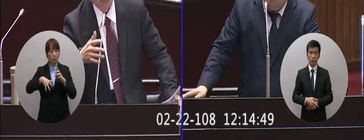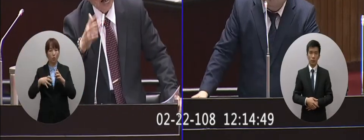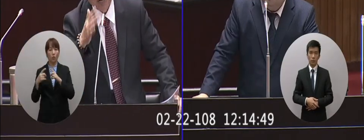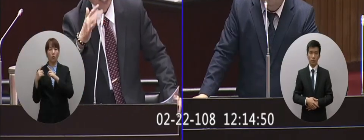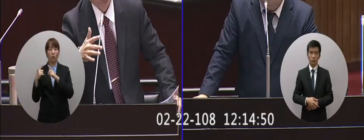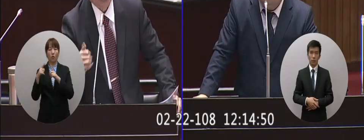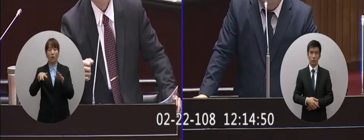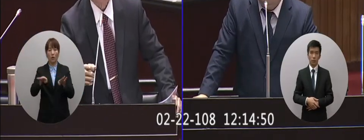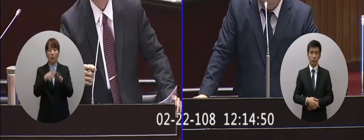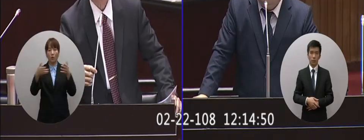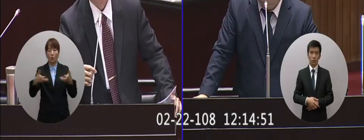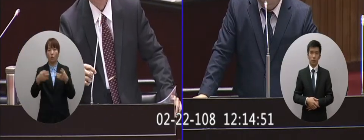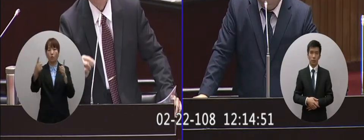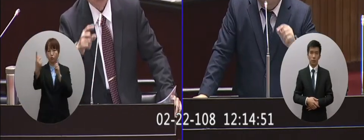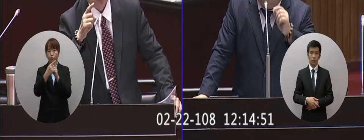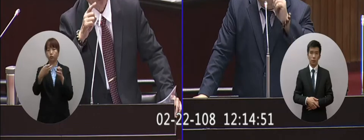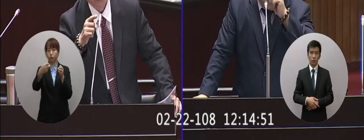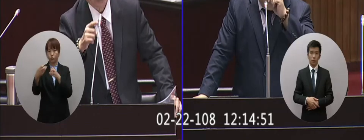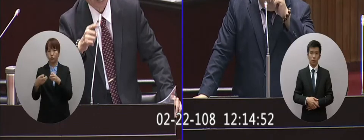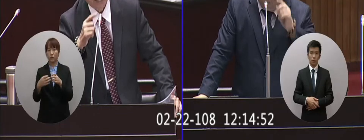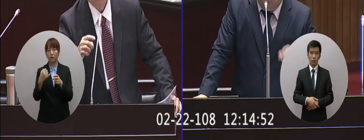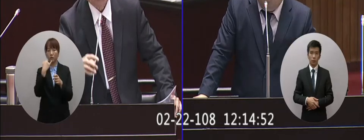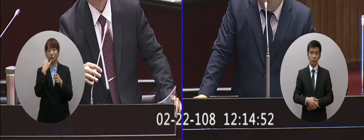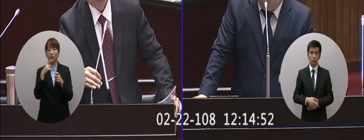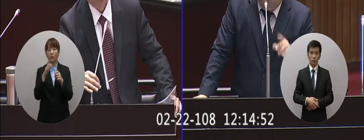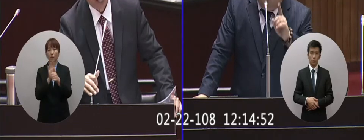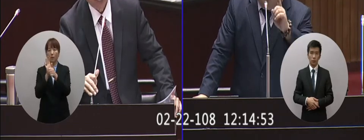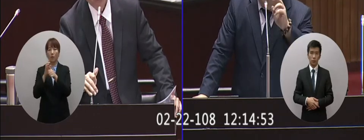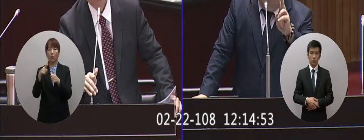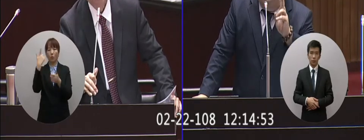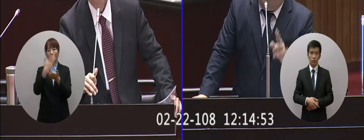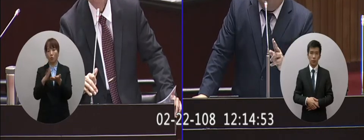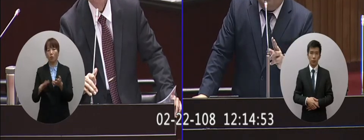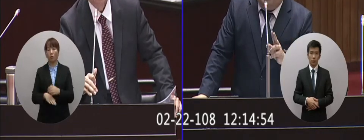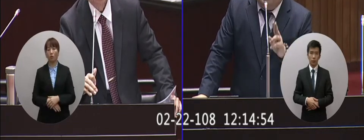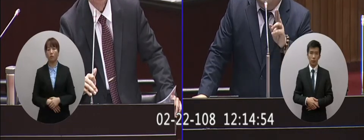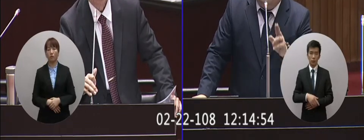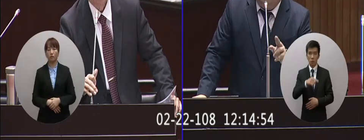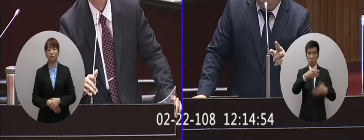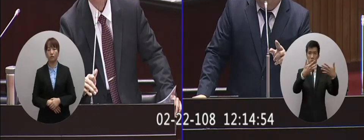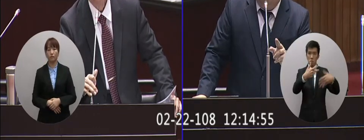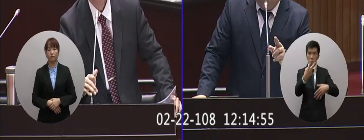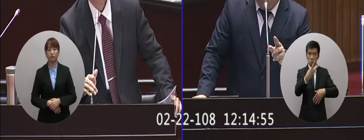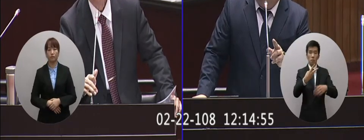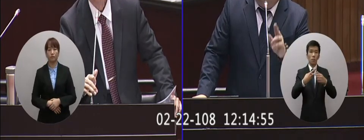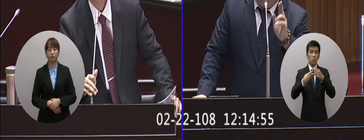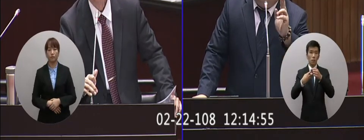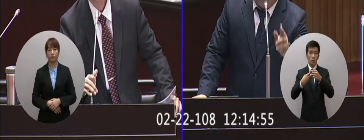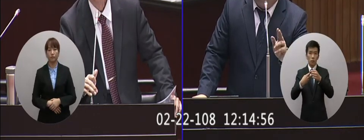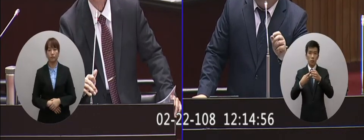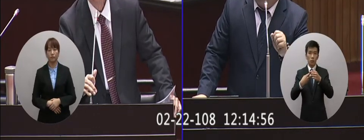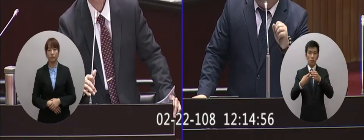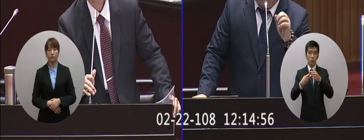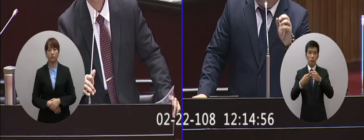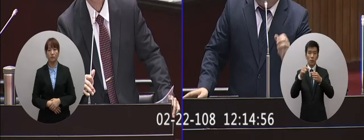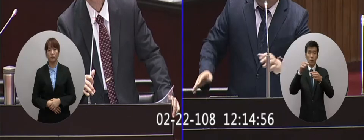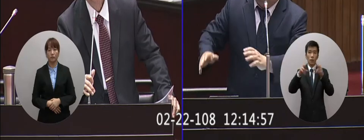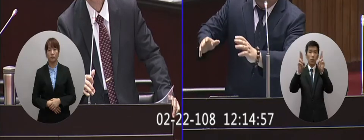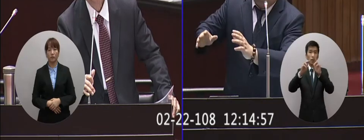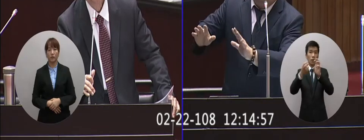这开发商来谈。哎，但溃线较紧来甲发落。 我就这有两个问题，第一类就是讲，基本上你的溃线